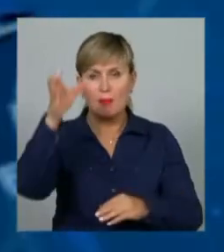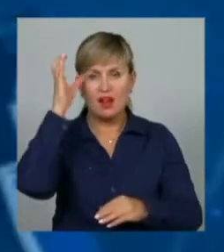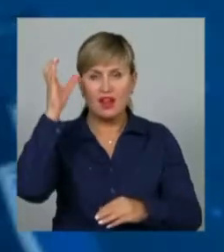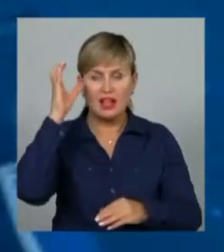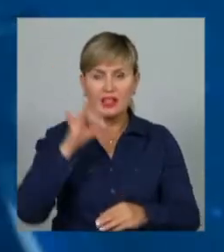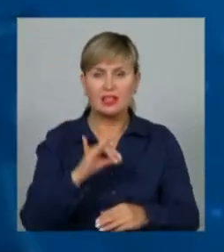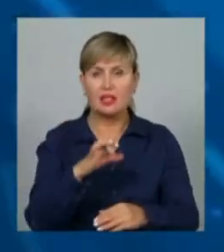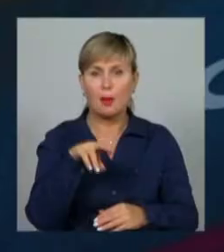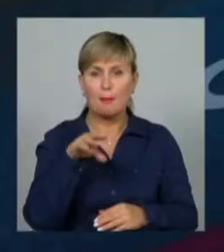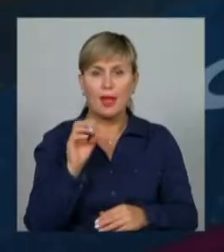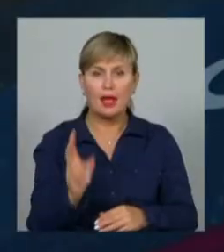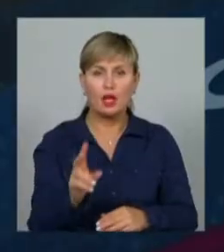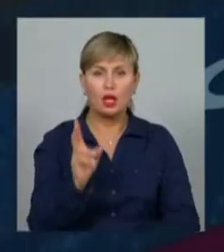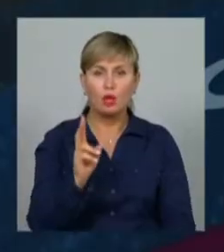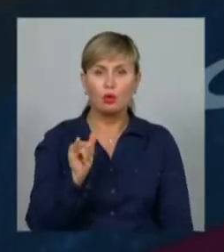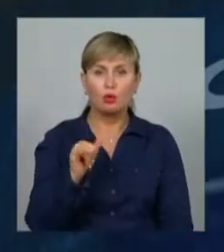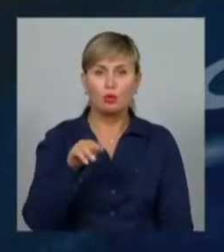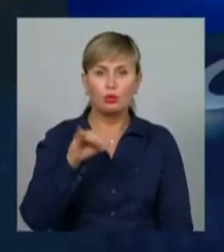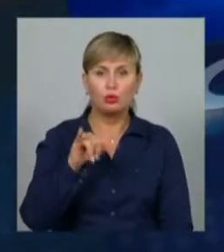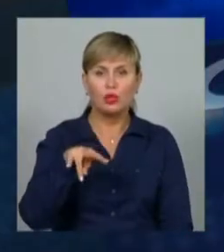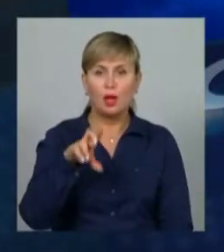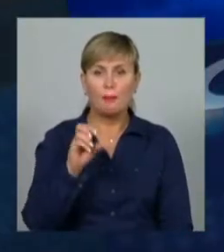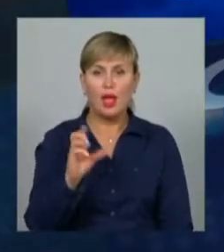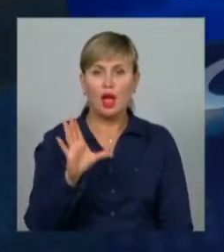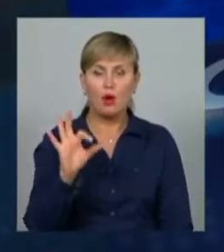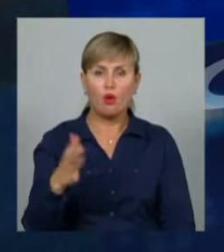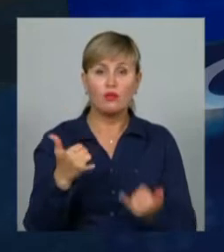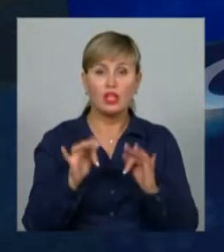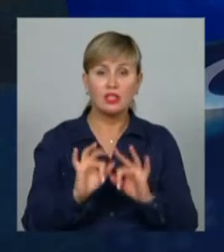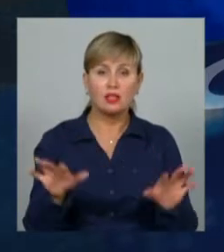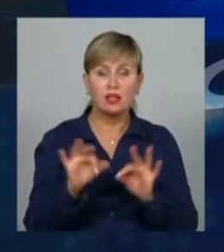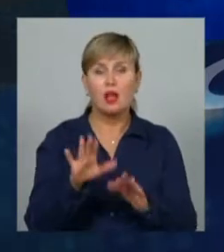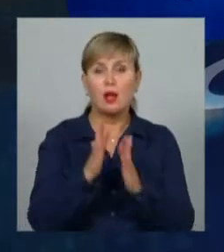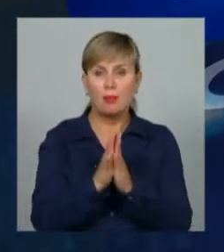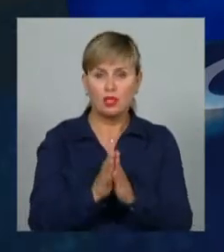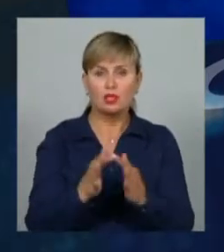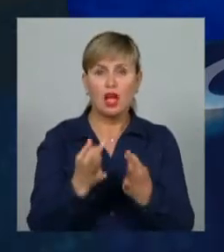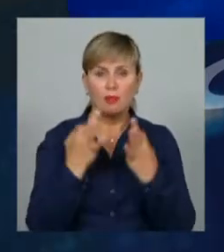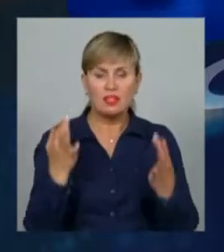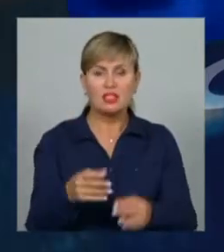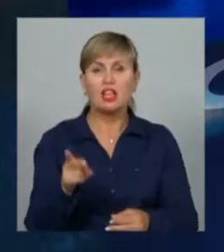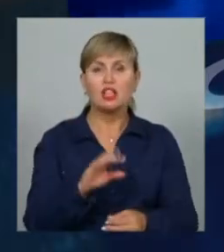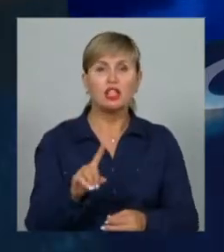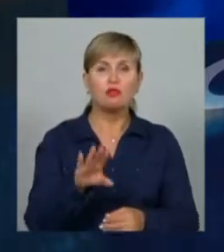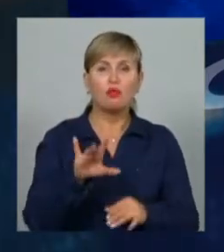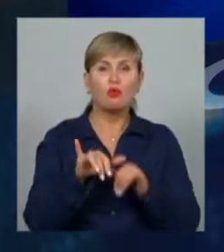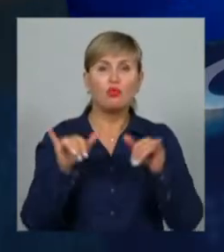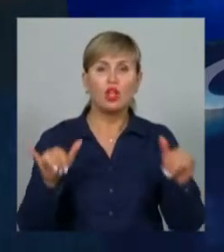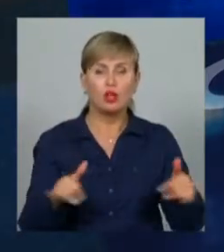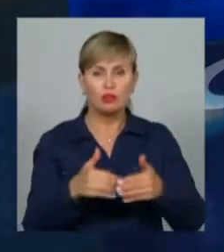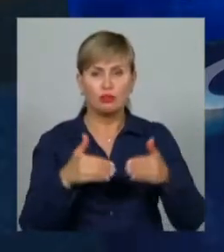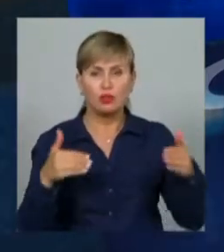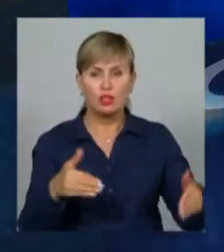Лесбек Кутумбетов. Добрый вечер, Лесбек Бекболатович. Вот можете объяснить, для чего вообще увеличивает интервал между